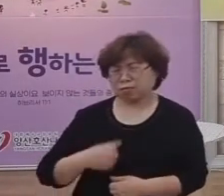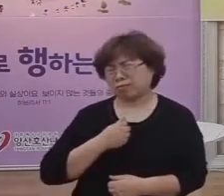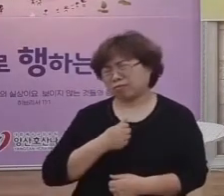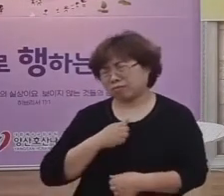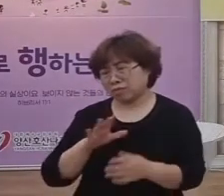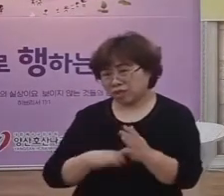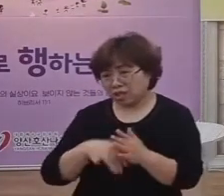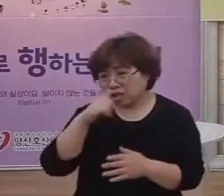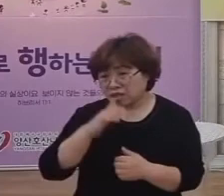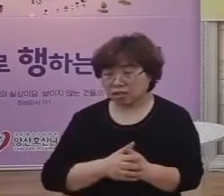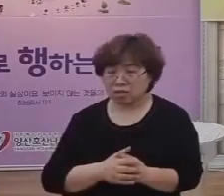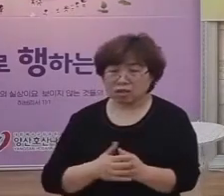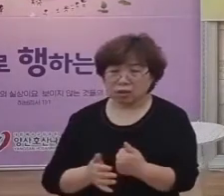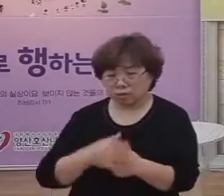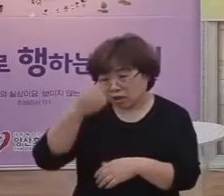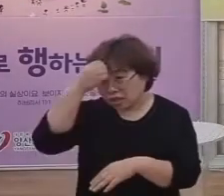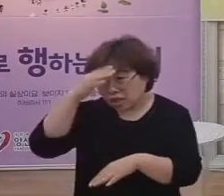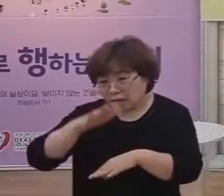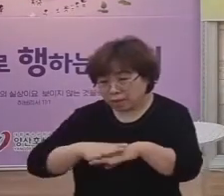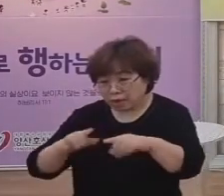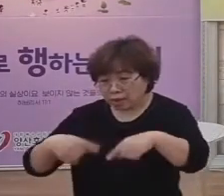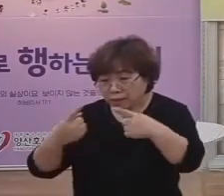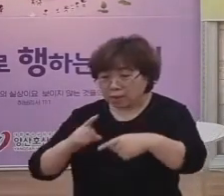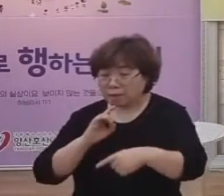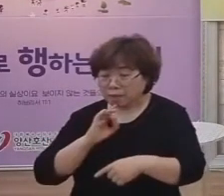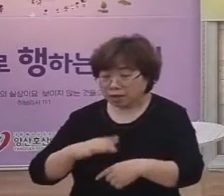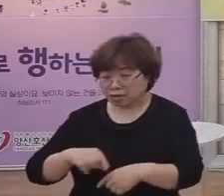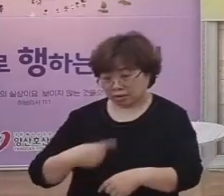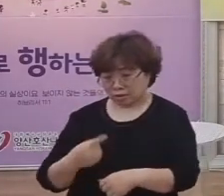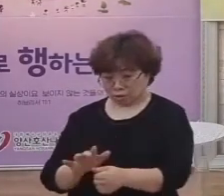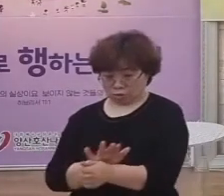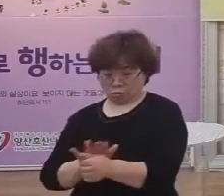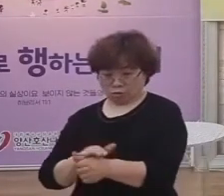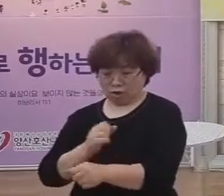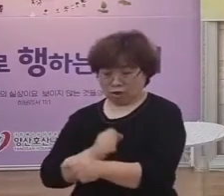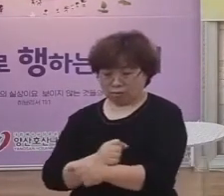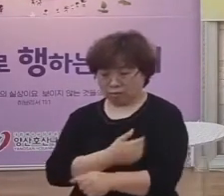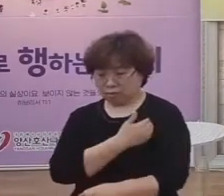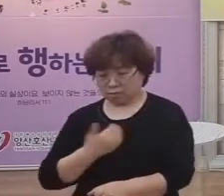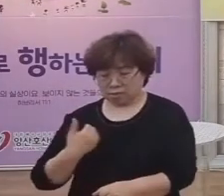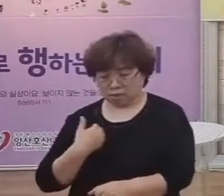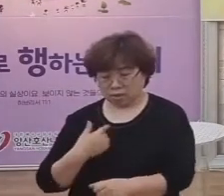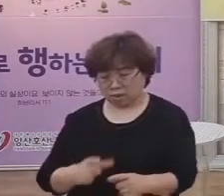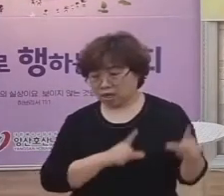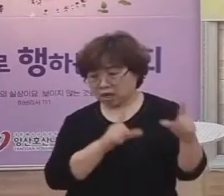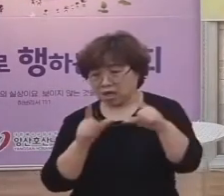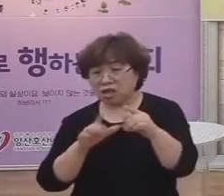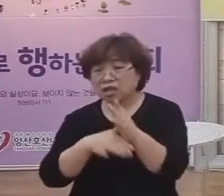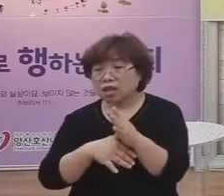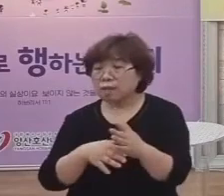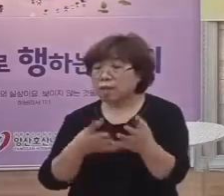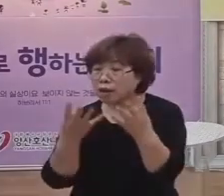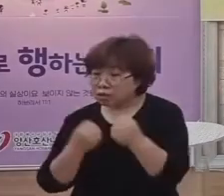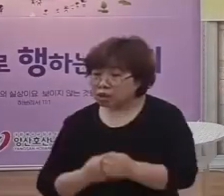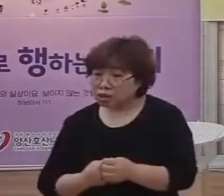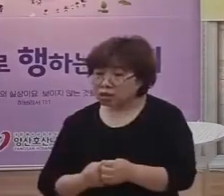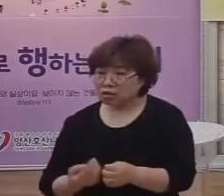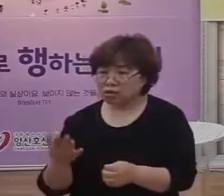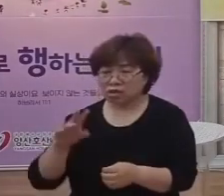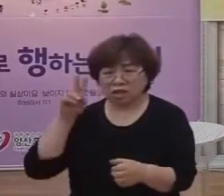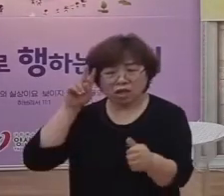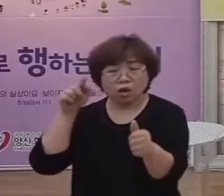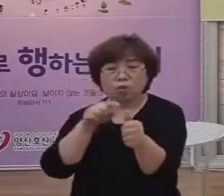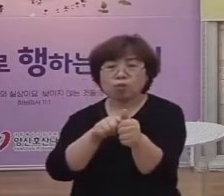거냐, 이렇게 스스로 만족하면서 이렇게 살아간다니까요. 근데 오늘 야고보서는 우리에게 본질을 말해줘요.